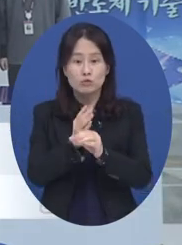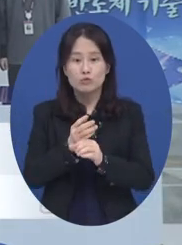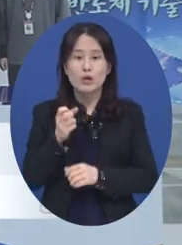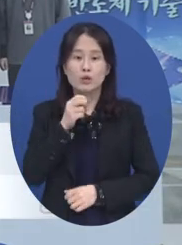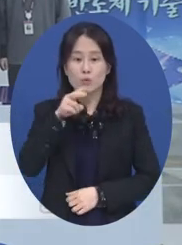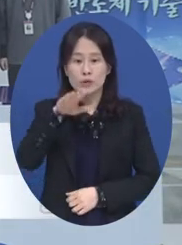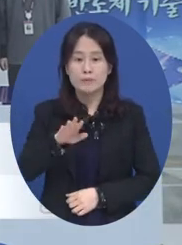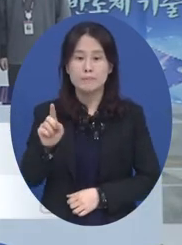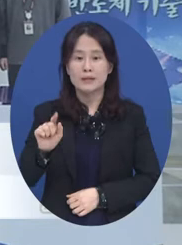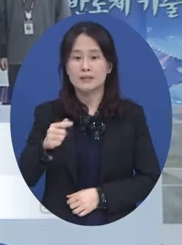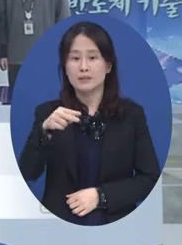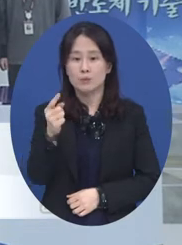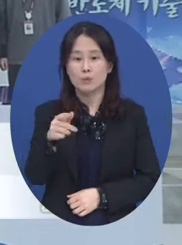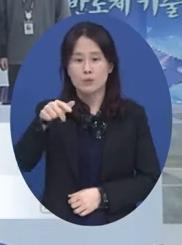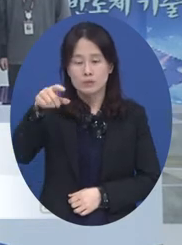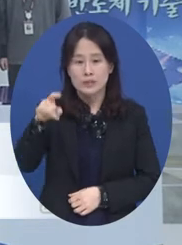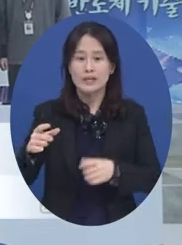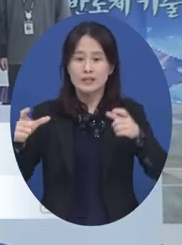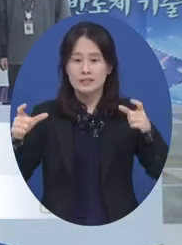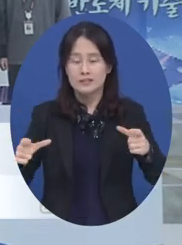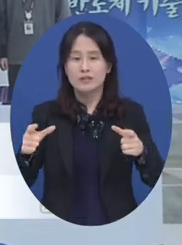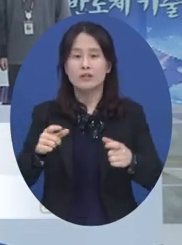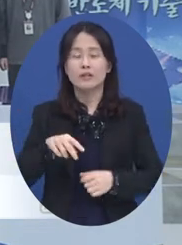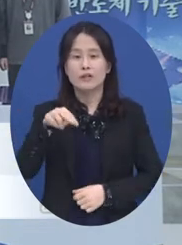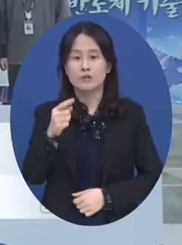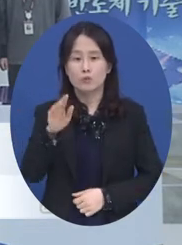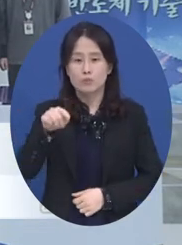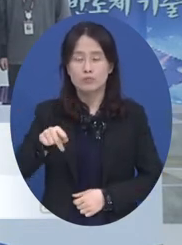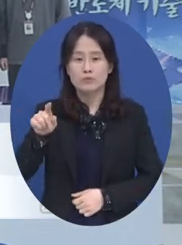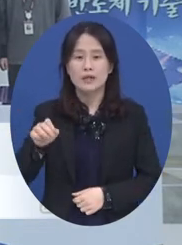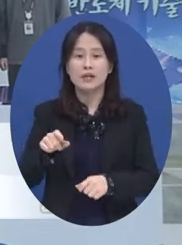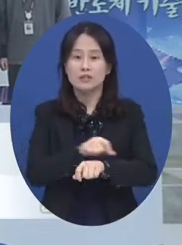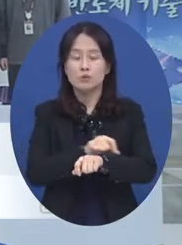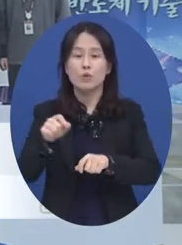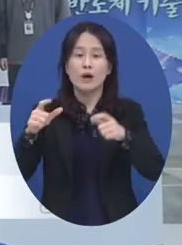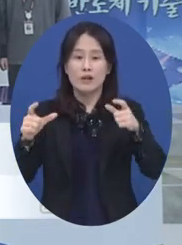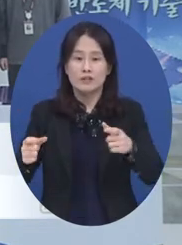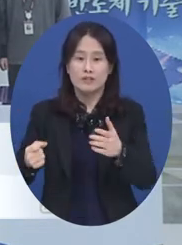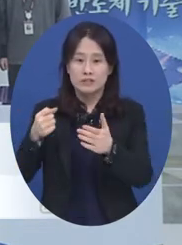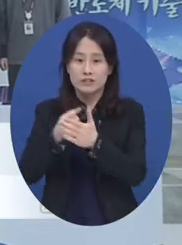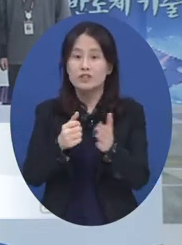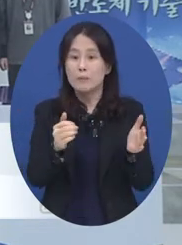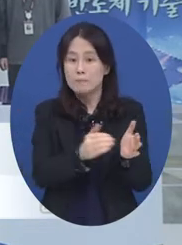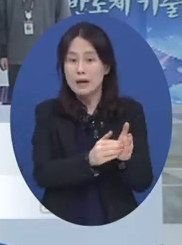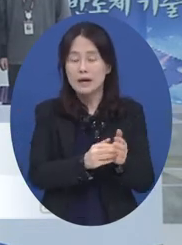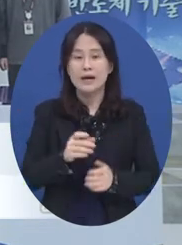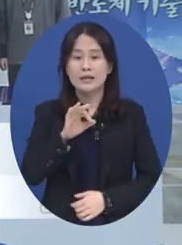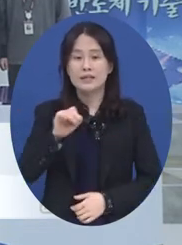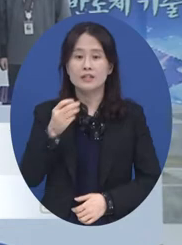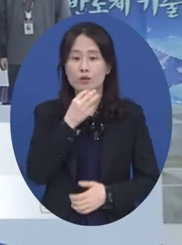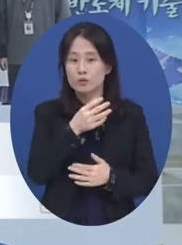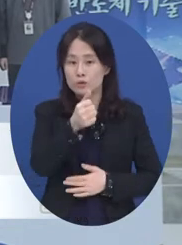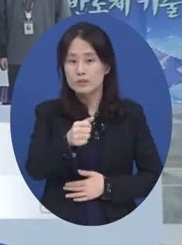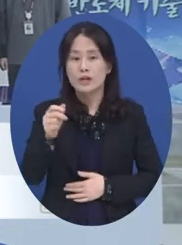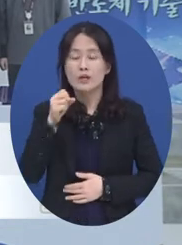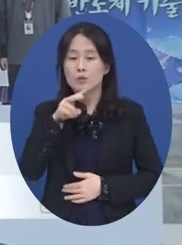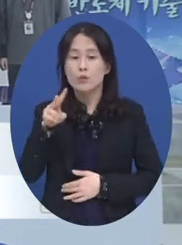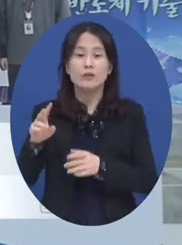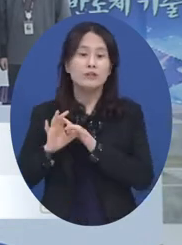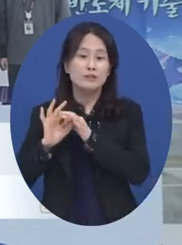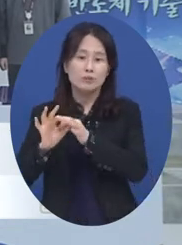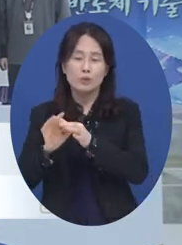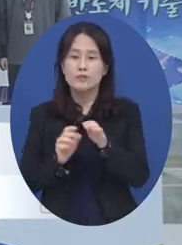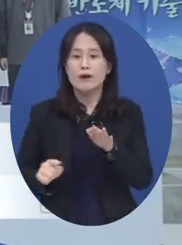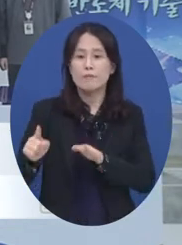용인 반도체 클러스터가 소부장 특화단지로 지정됐는데요. 이재명 경기도지사가 용인 반도체 클러스터를 통해